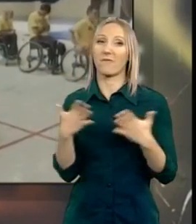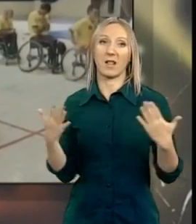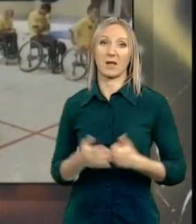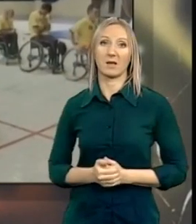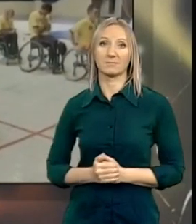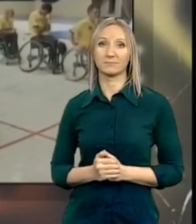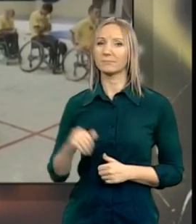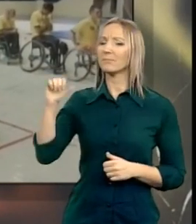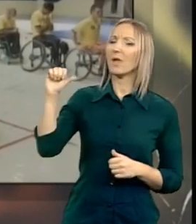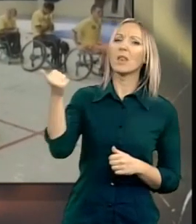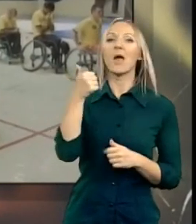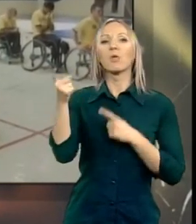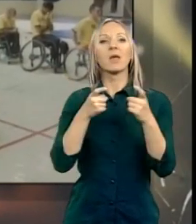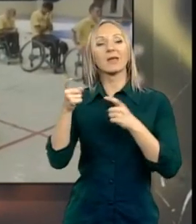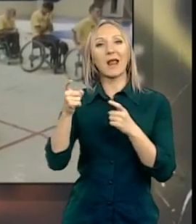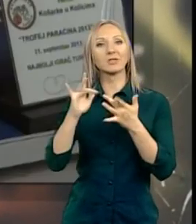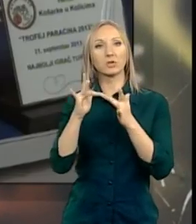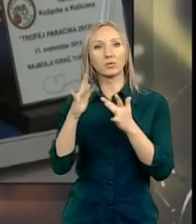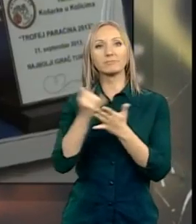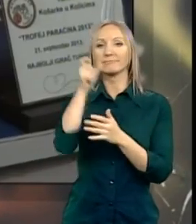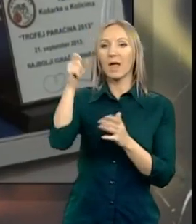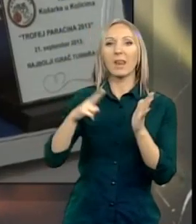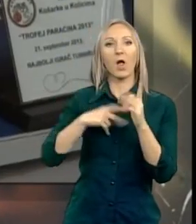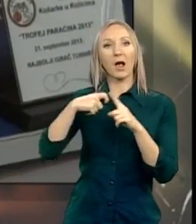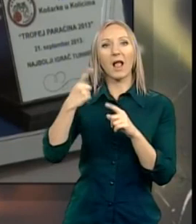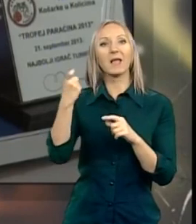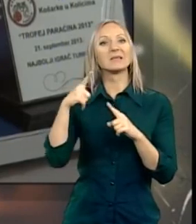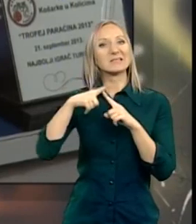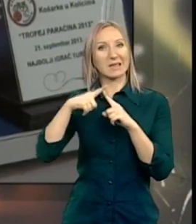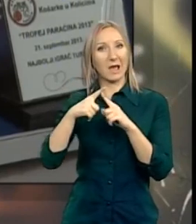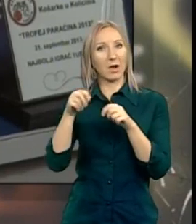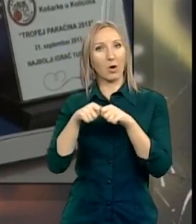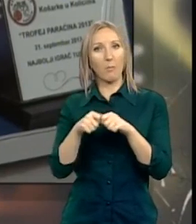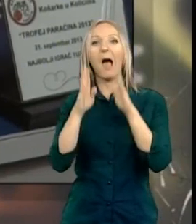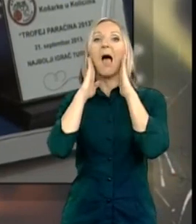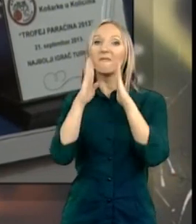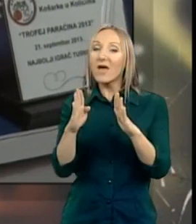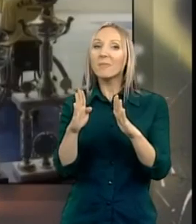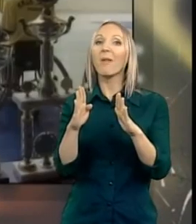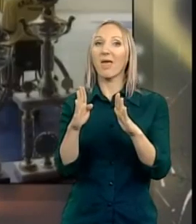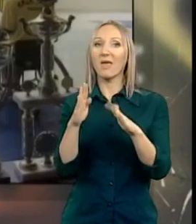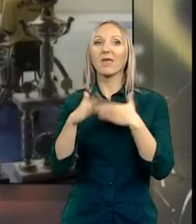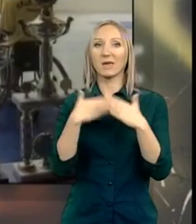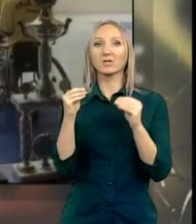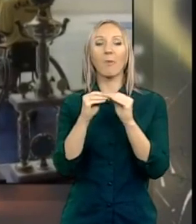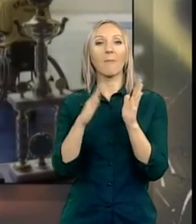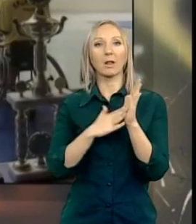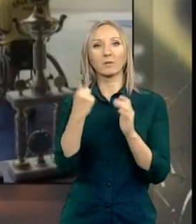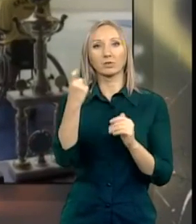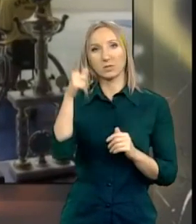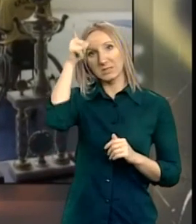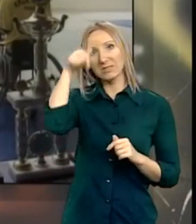bitan. Za najboljeg igrača turnira proglašen je Nikola Tatić iz kluba Tigar. Od Fair Play Eagles turnire je Bojan Milutinović